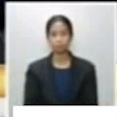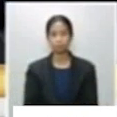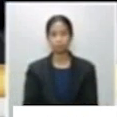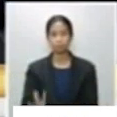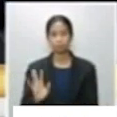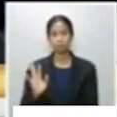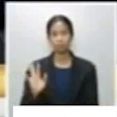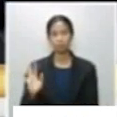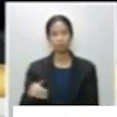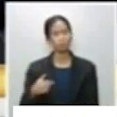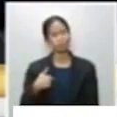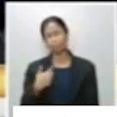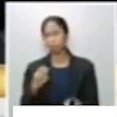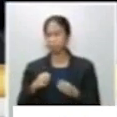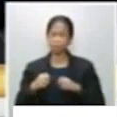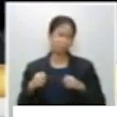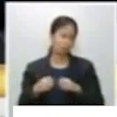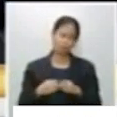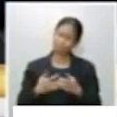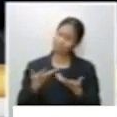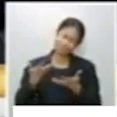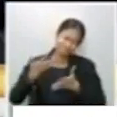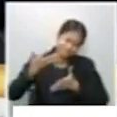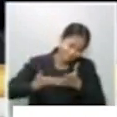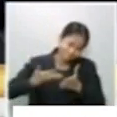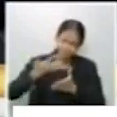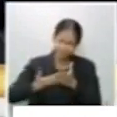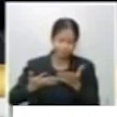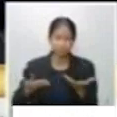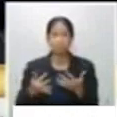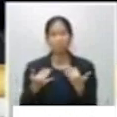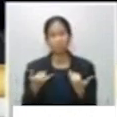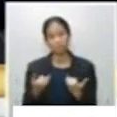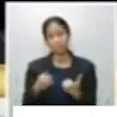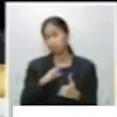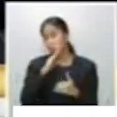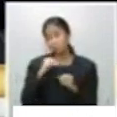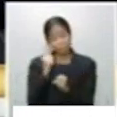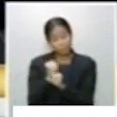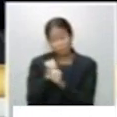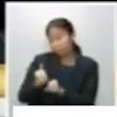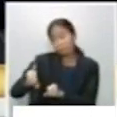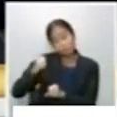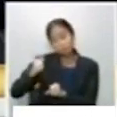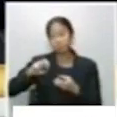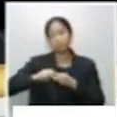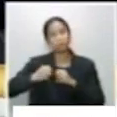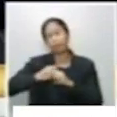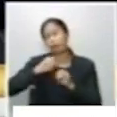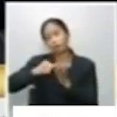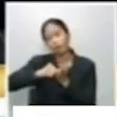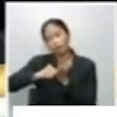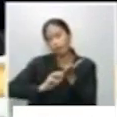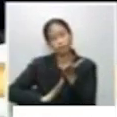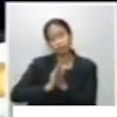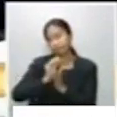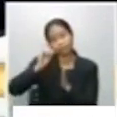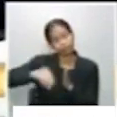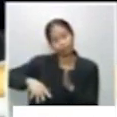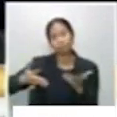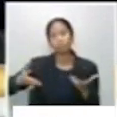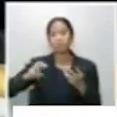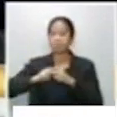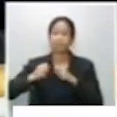ให้มันคาราคาซังอยู่เหมือนทุกวันนี้ถ้าตราบใดยังทำอยู่แบบนี้แก้ปัญหาไม่ได้หรอกครับมันเป็นหาลูกแ